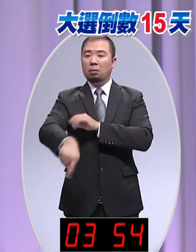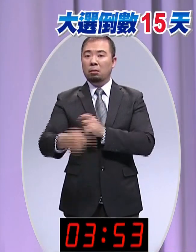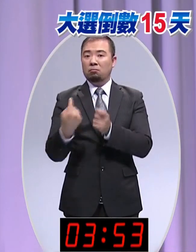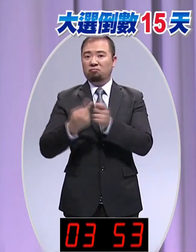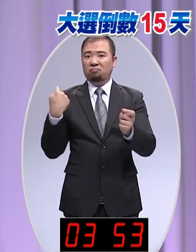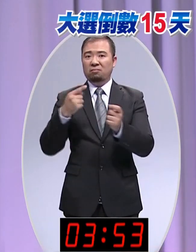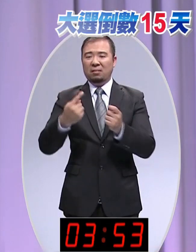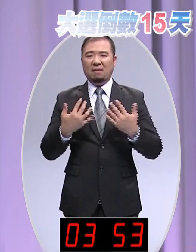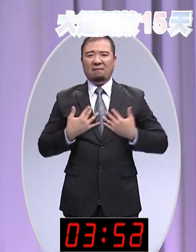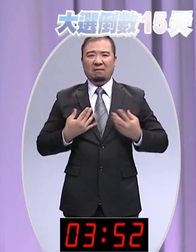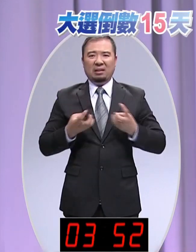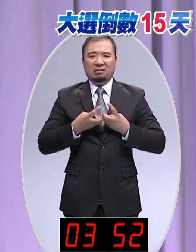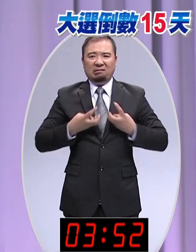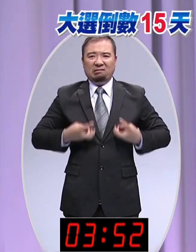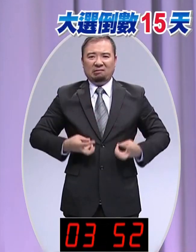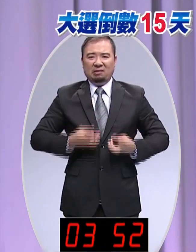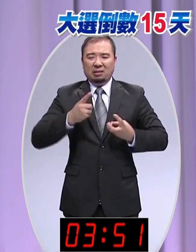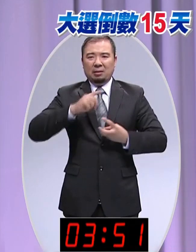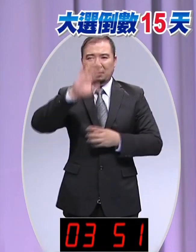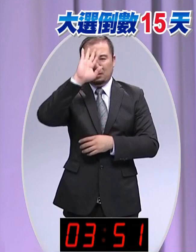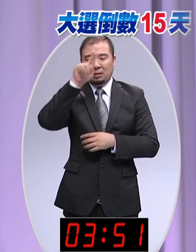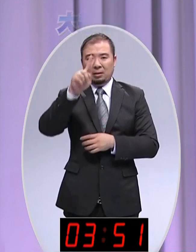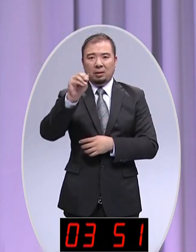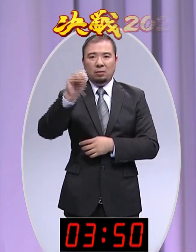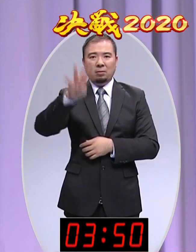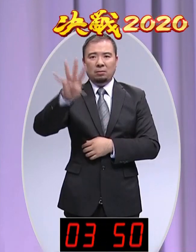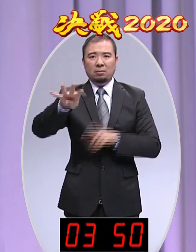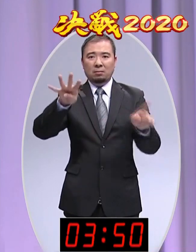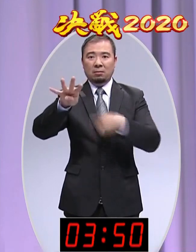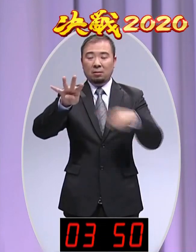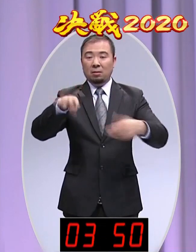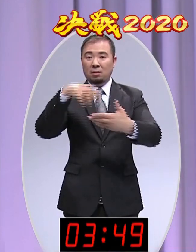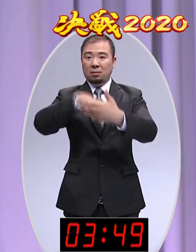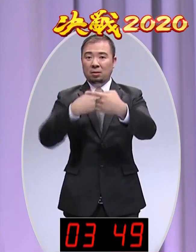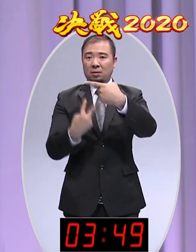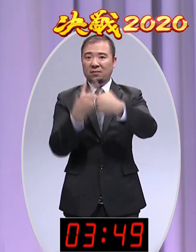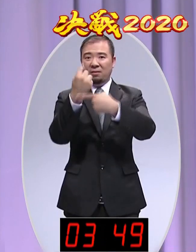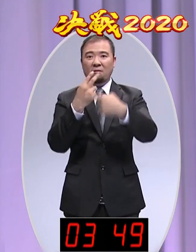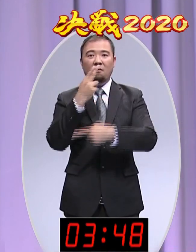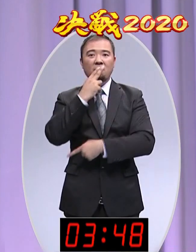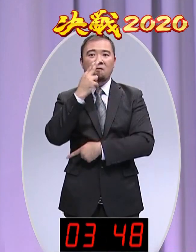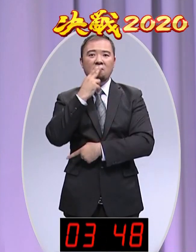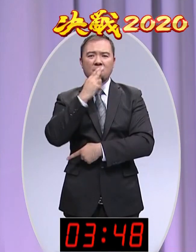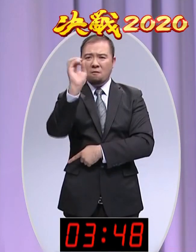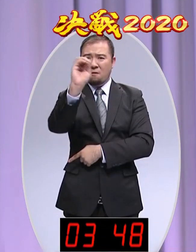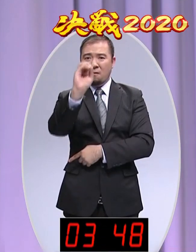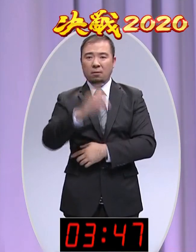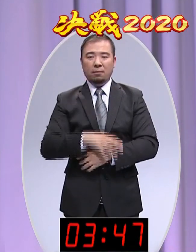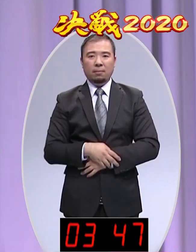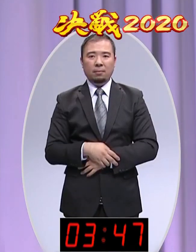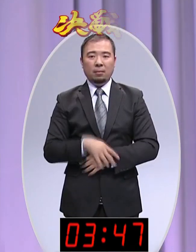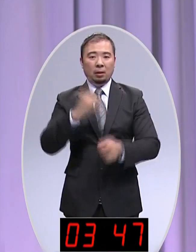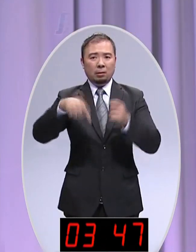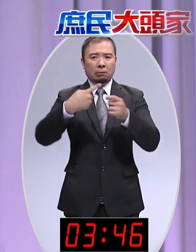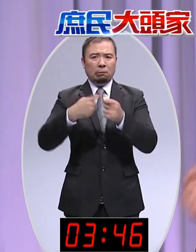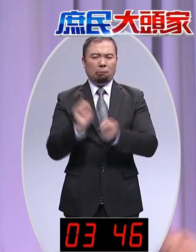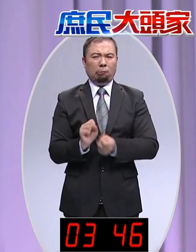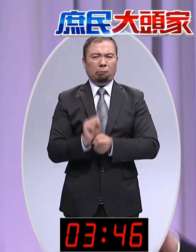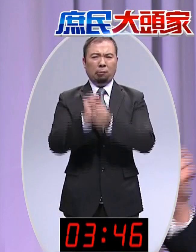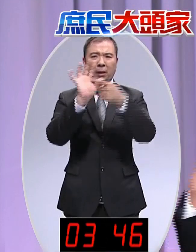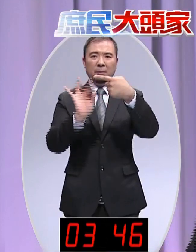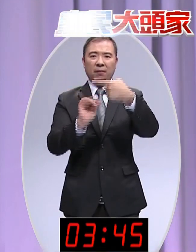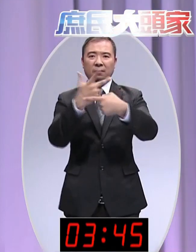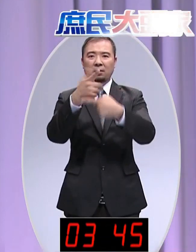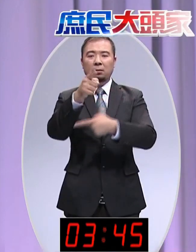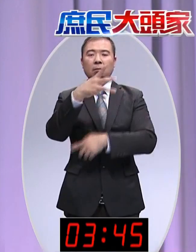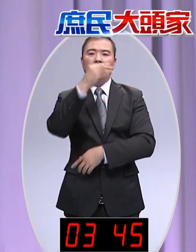经高达14000人，中间50%不抽香烟，年增长率、死亡率提高7%，你一个